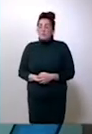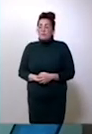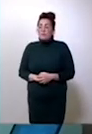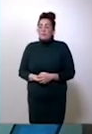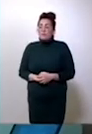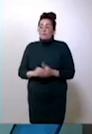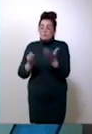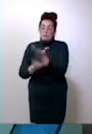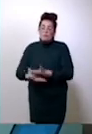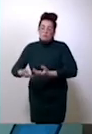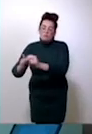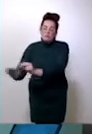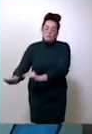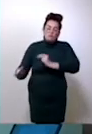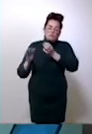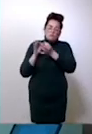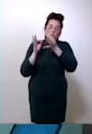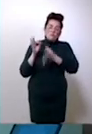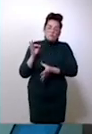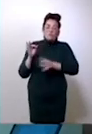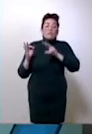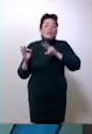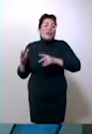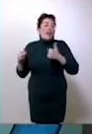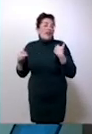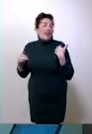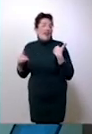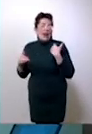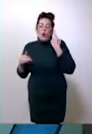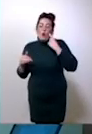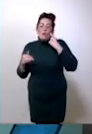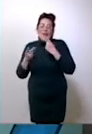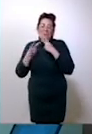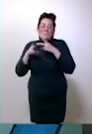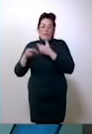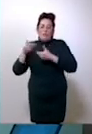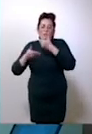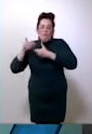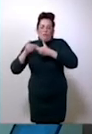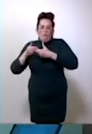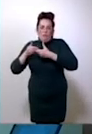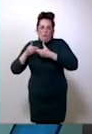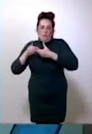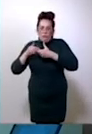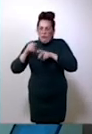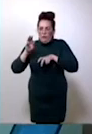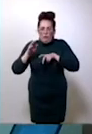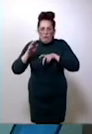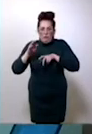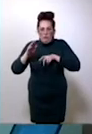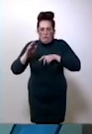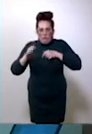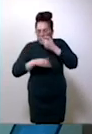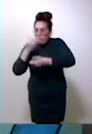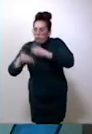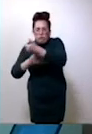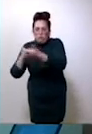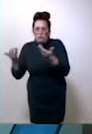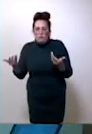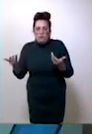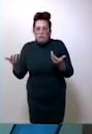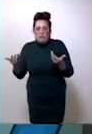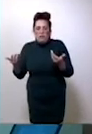ce qu'on appelait cette urbanisation galopante. On l'a déjà évoqué, les différentes figures de